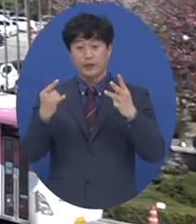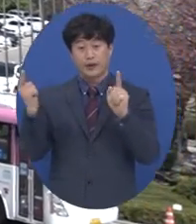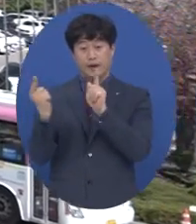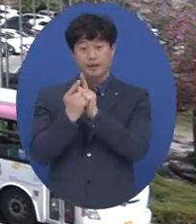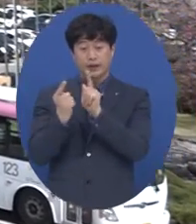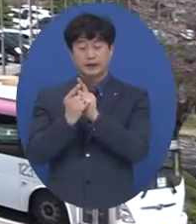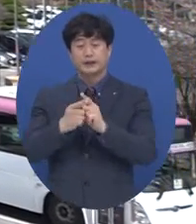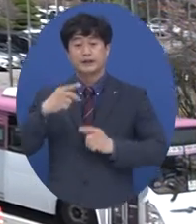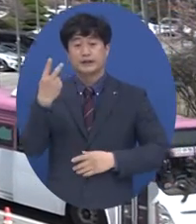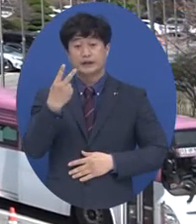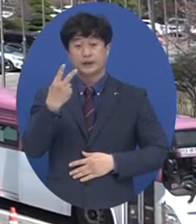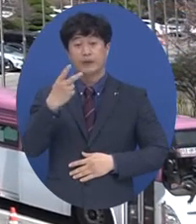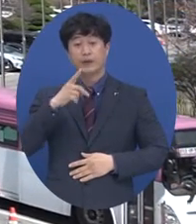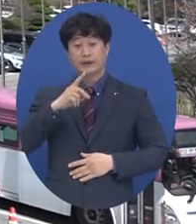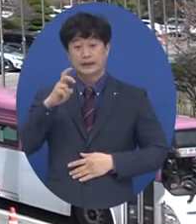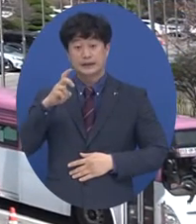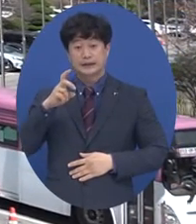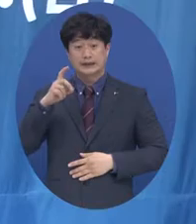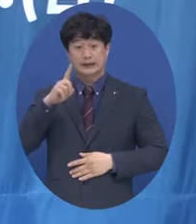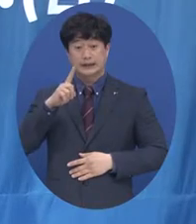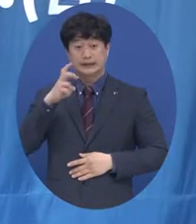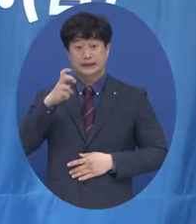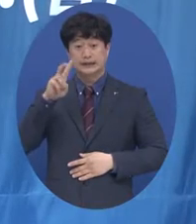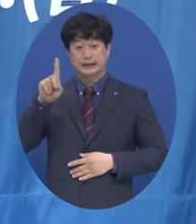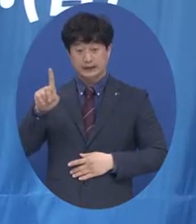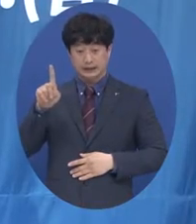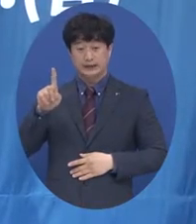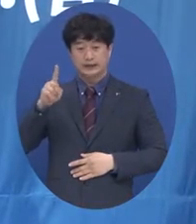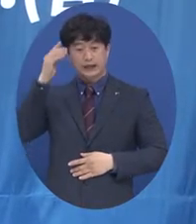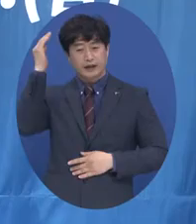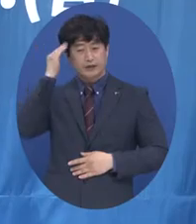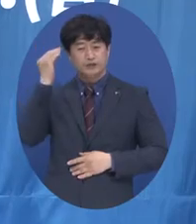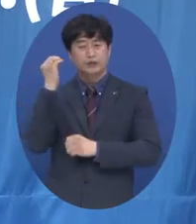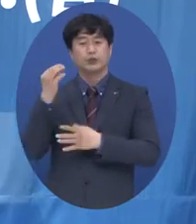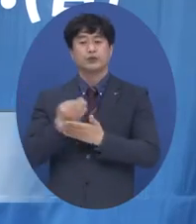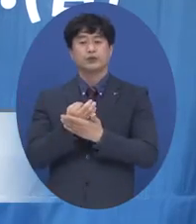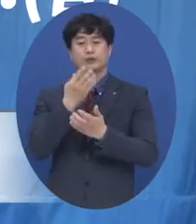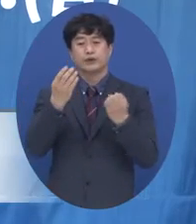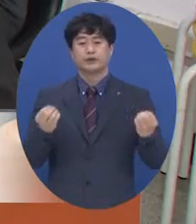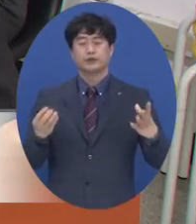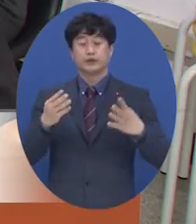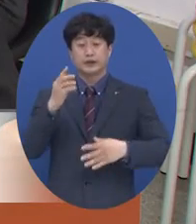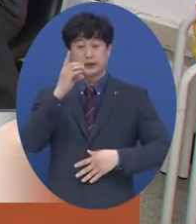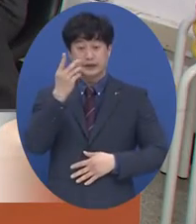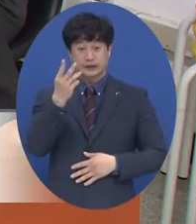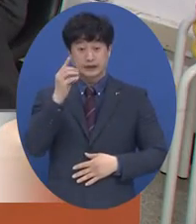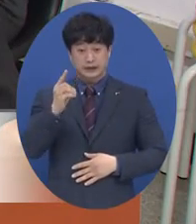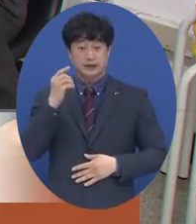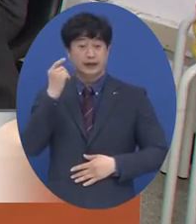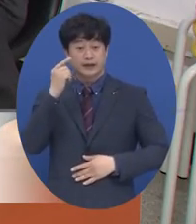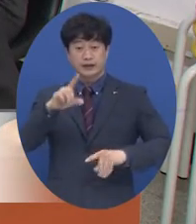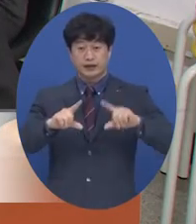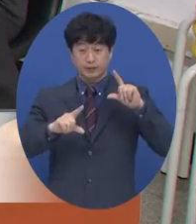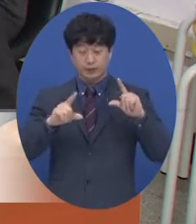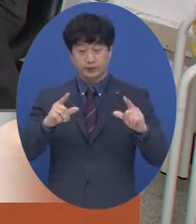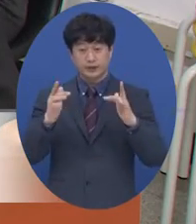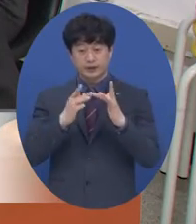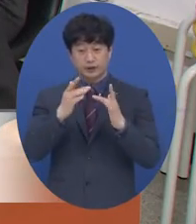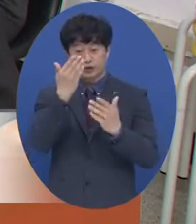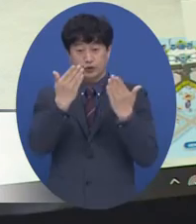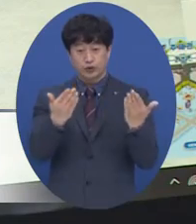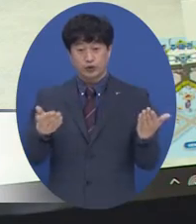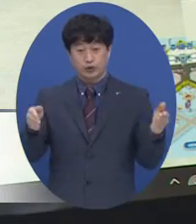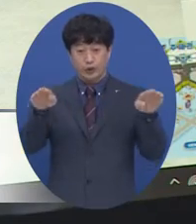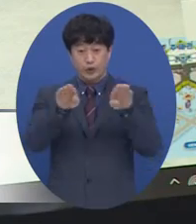올해로 3회째를 맞는 2012 대한민국 기본소득 박람회. 3D 가상 공간 형태로 꾸며진